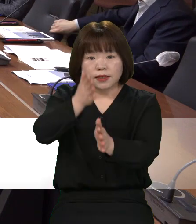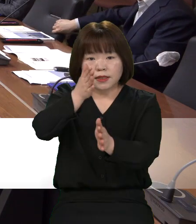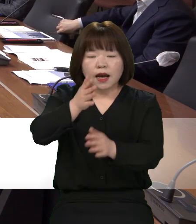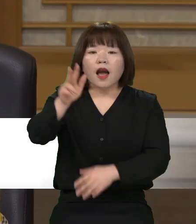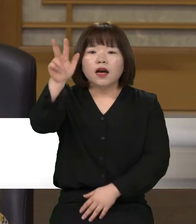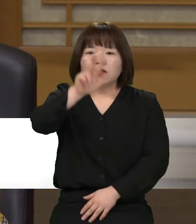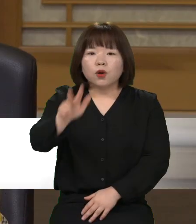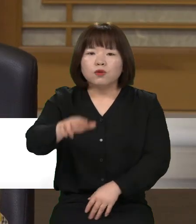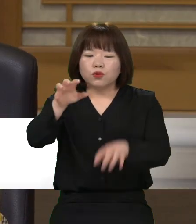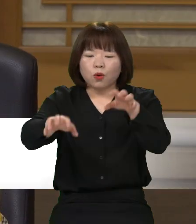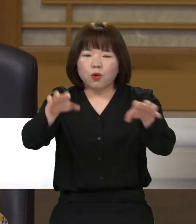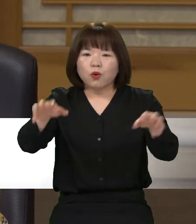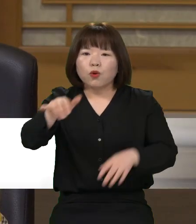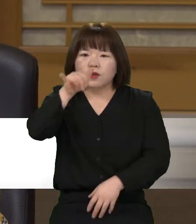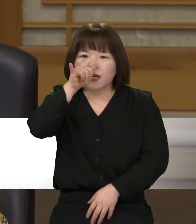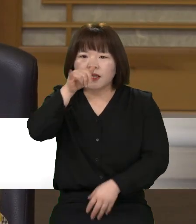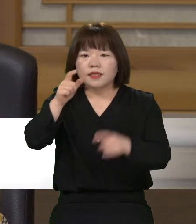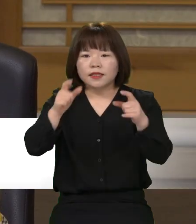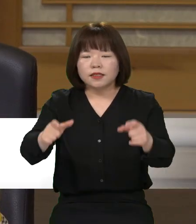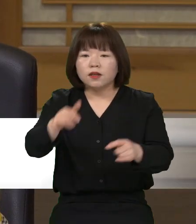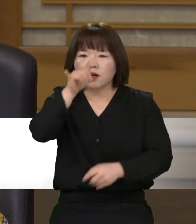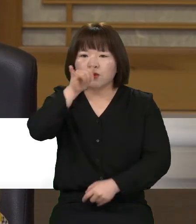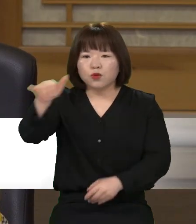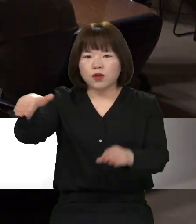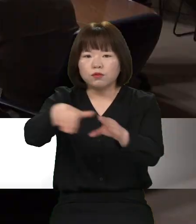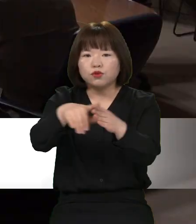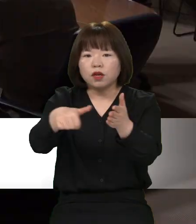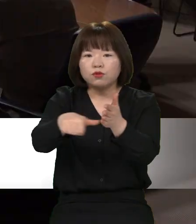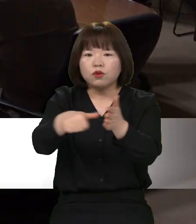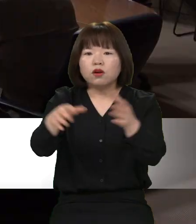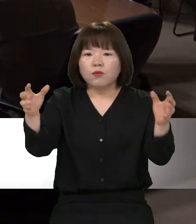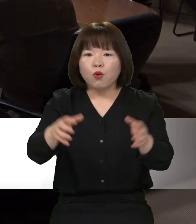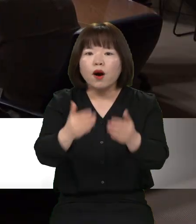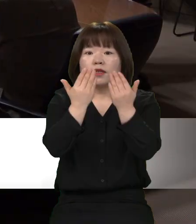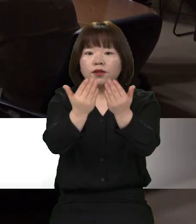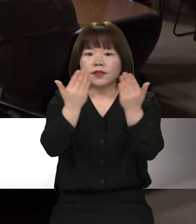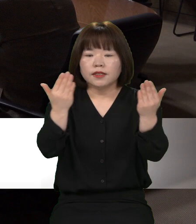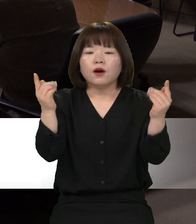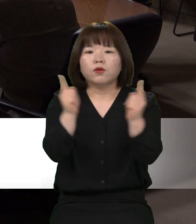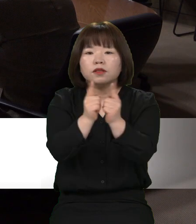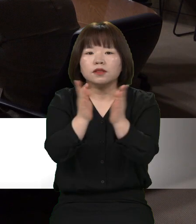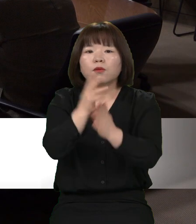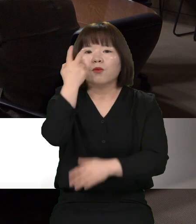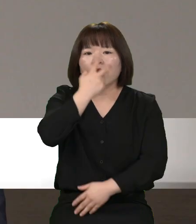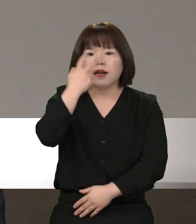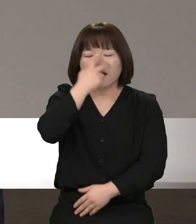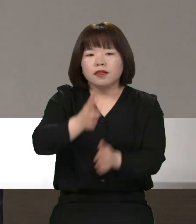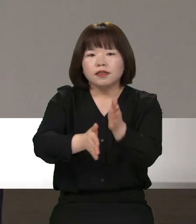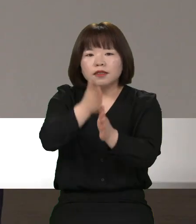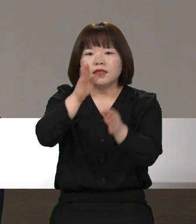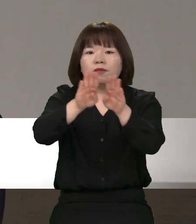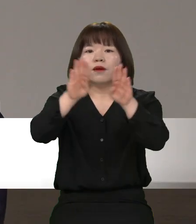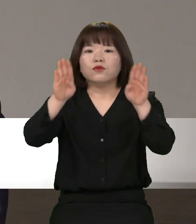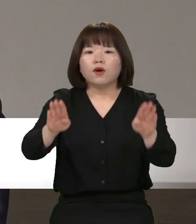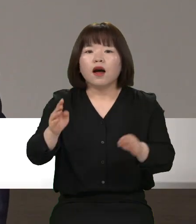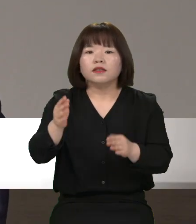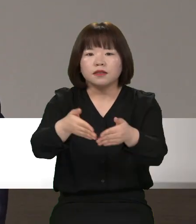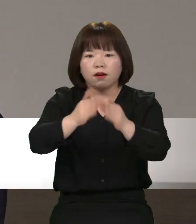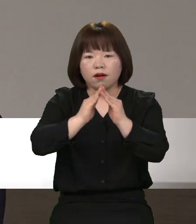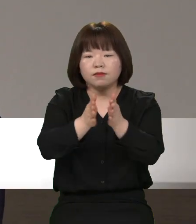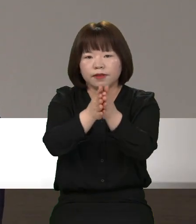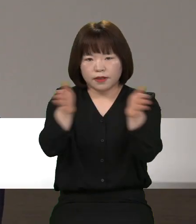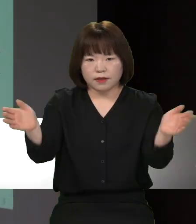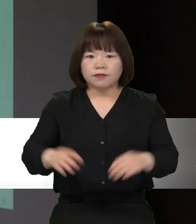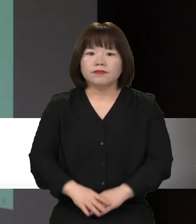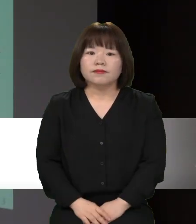포항시가 전국에 흩어진 지역의 우수한 문화재를 모아 전시하고이를 직접 관리하는 시립박물관 건립에